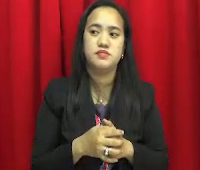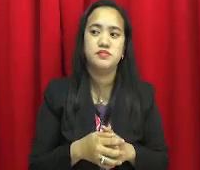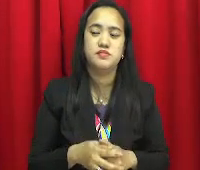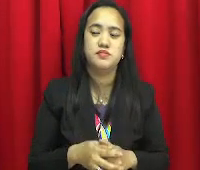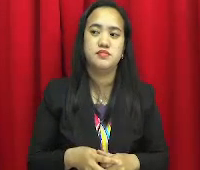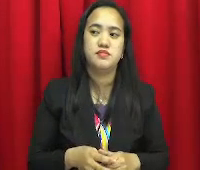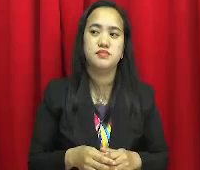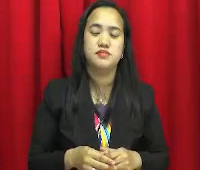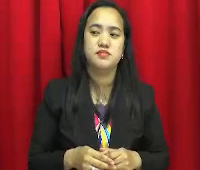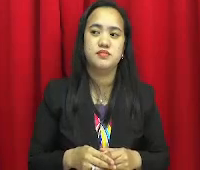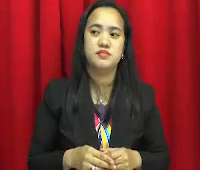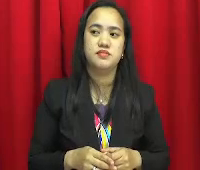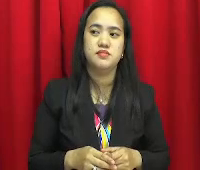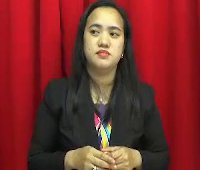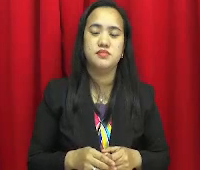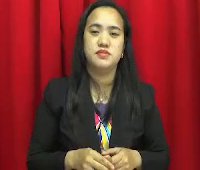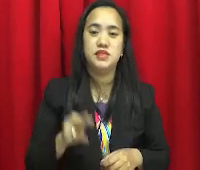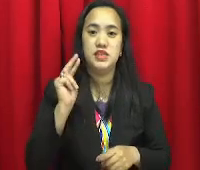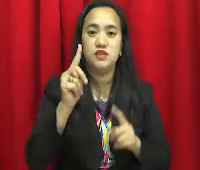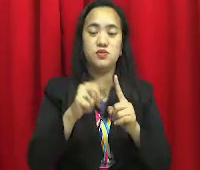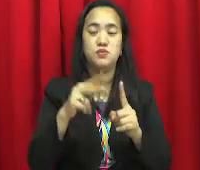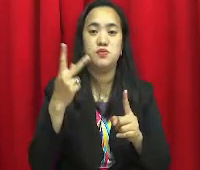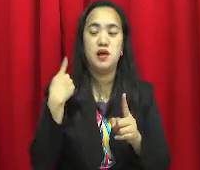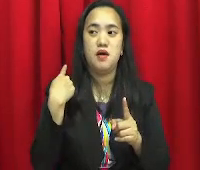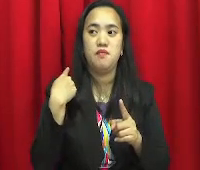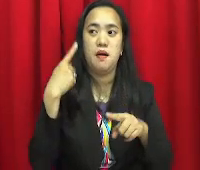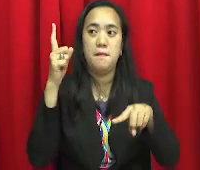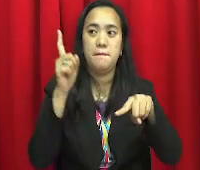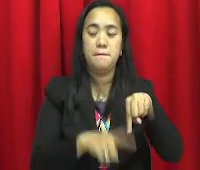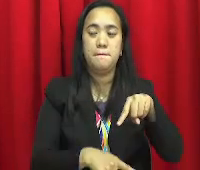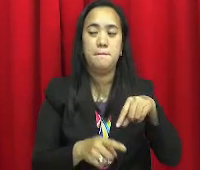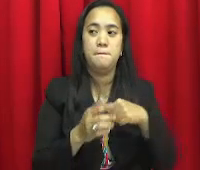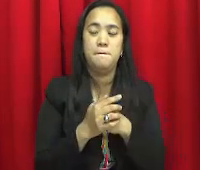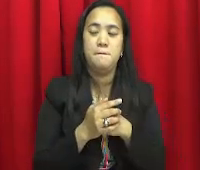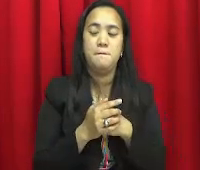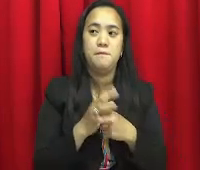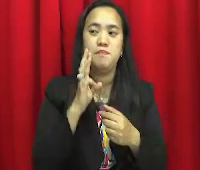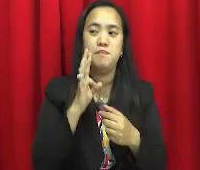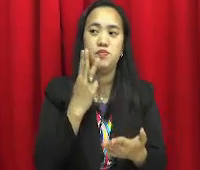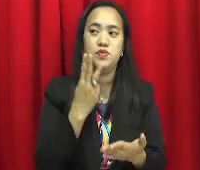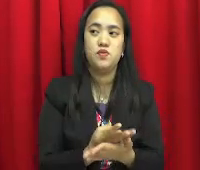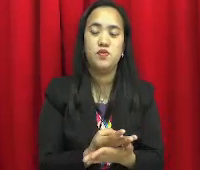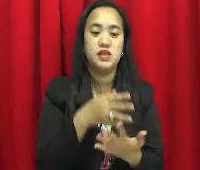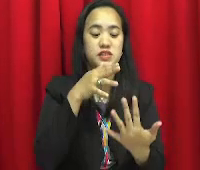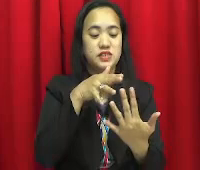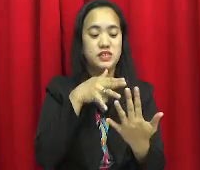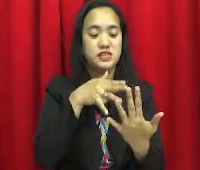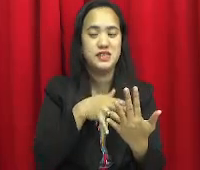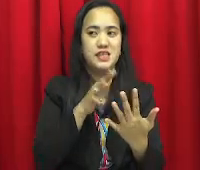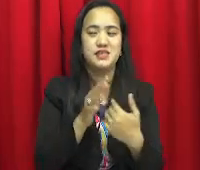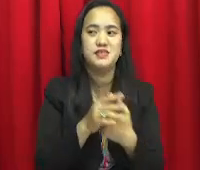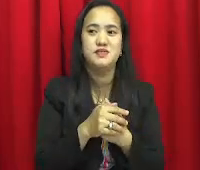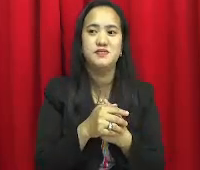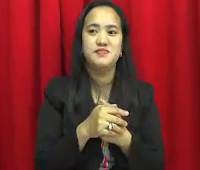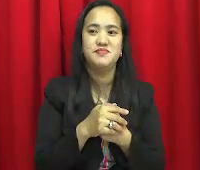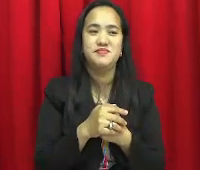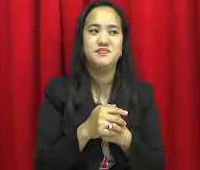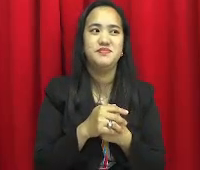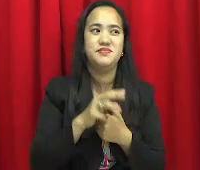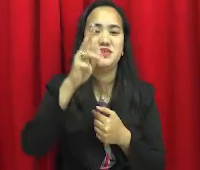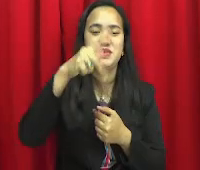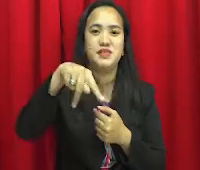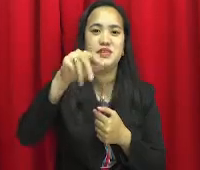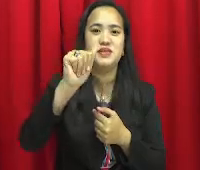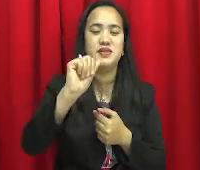transition talaga na may pamalo talaga sa tabi. Habang kumakain? Habang Hindi, nag-aaral. Habang nagpe-paces, hindi ka